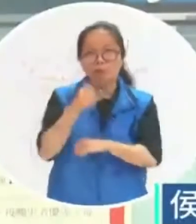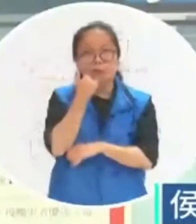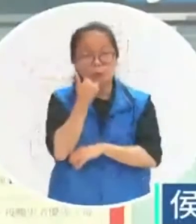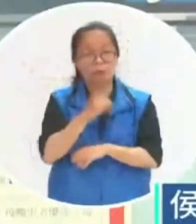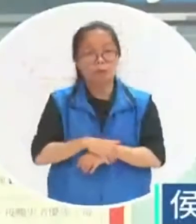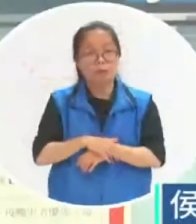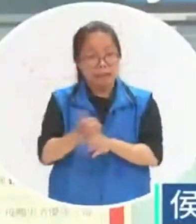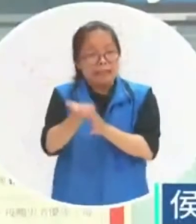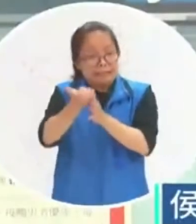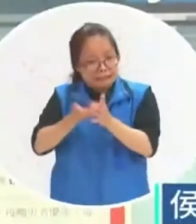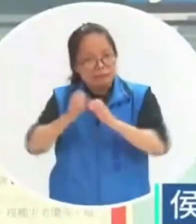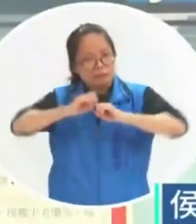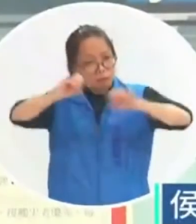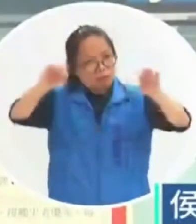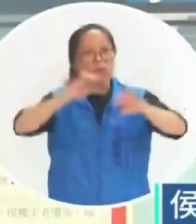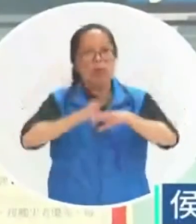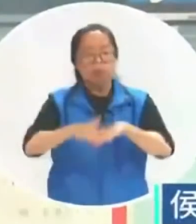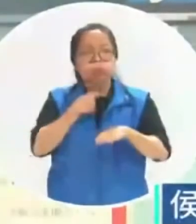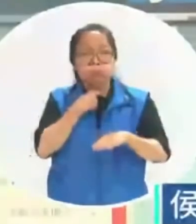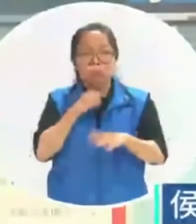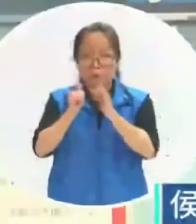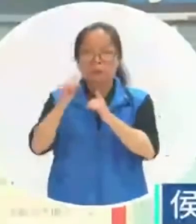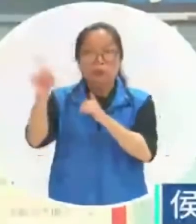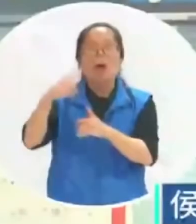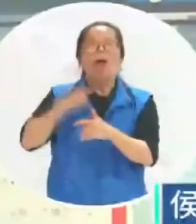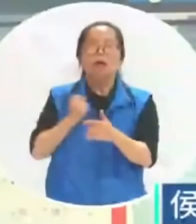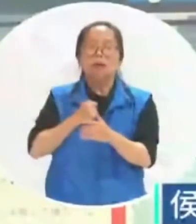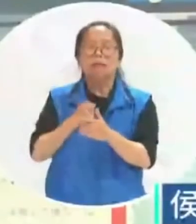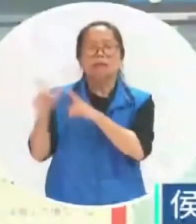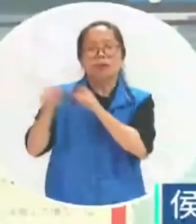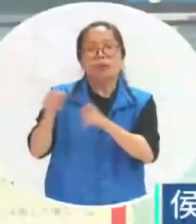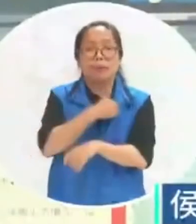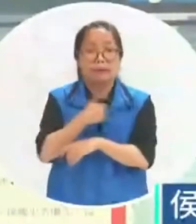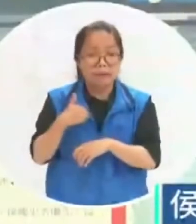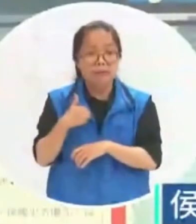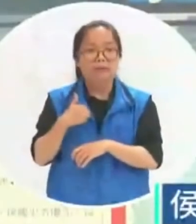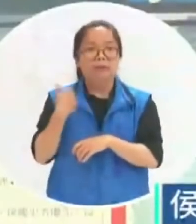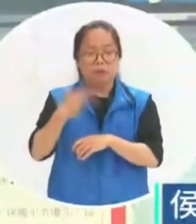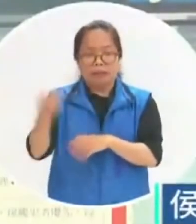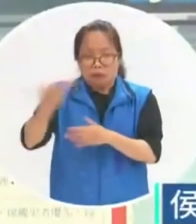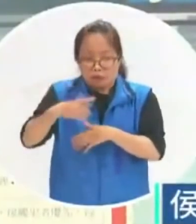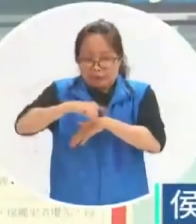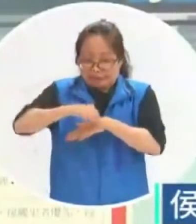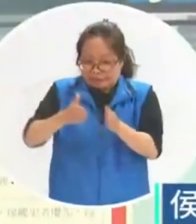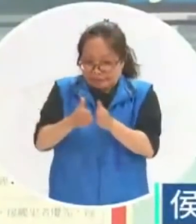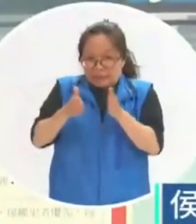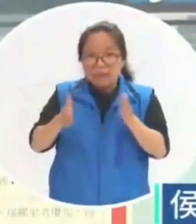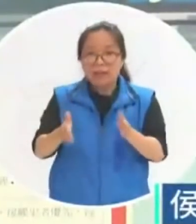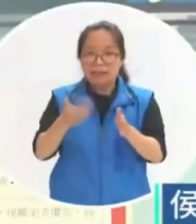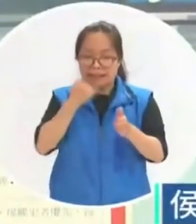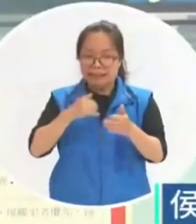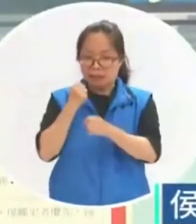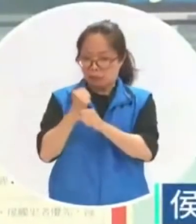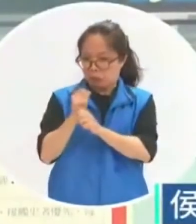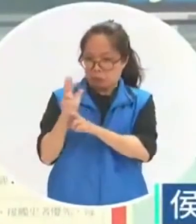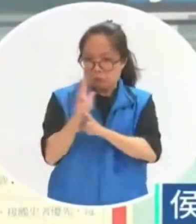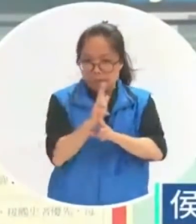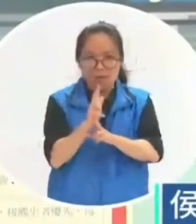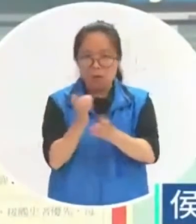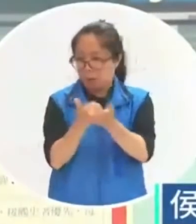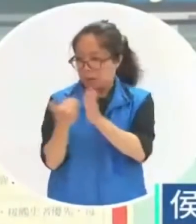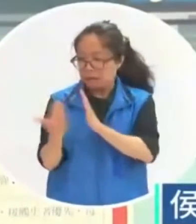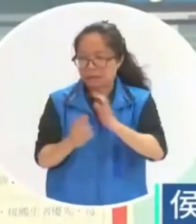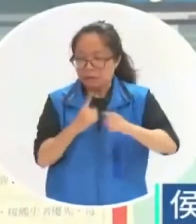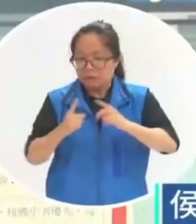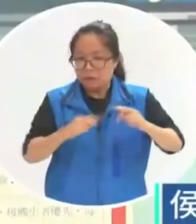之前也要不断的做宣导，民众才可以适应。所以这要我给我们一段时间里面把这部分做好，随时应变